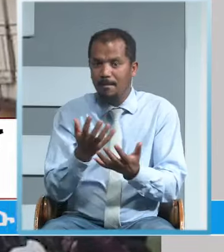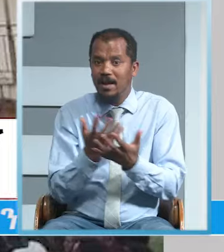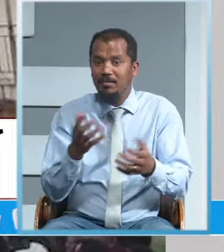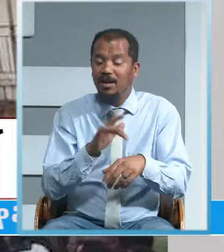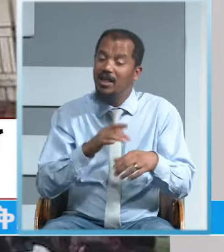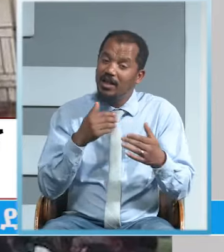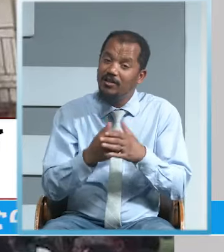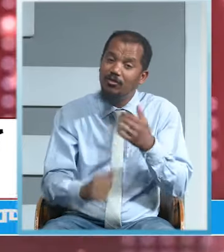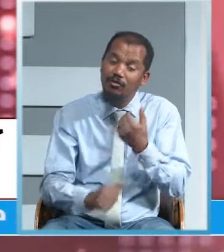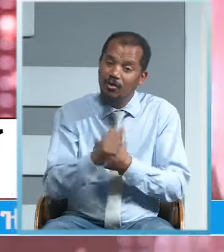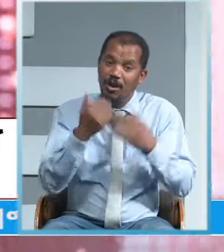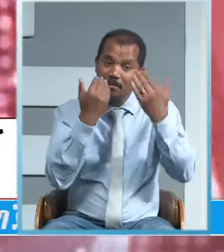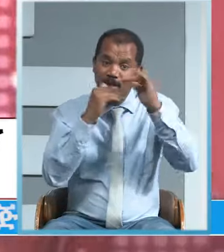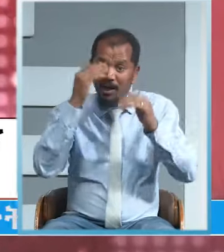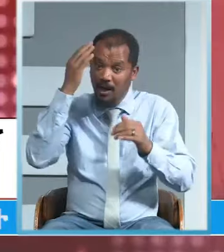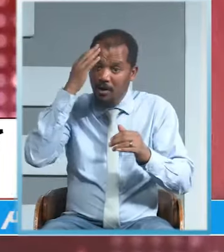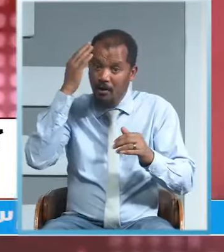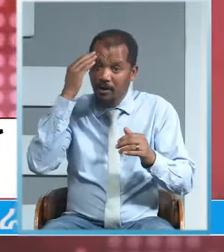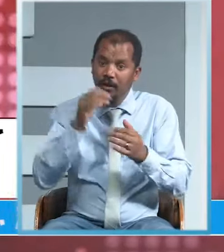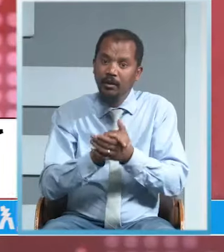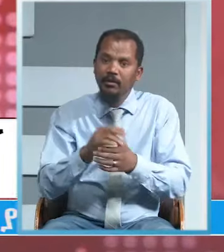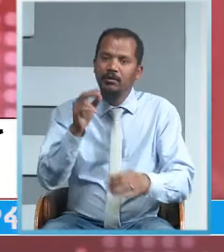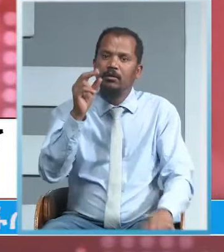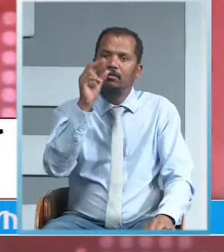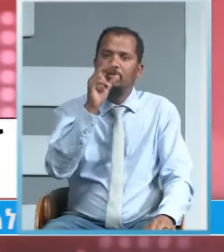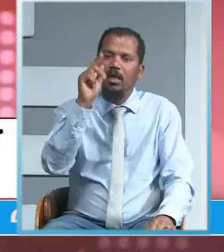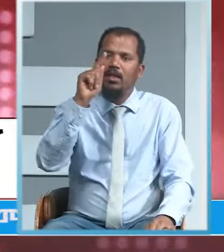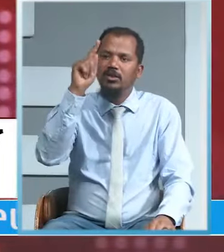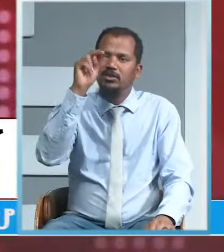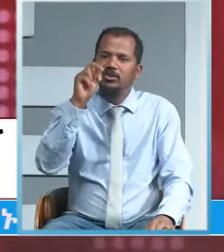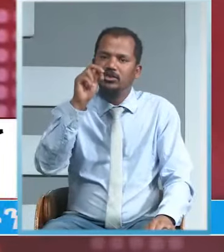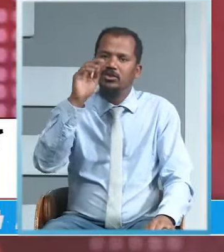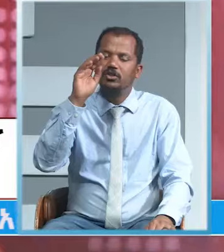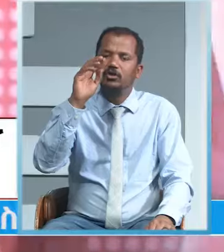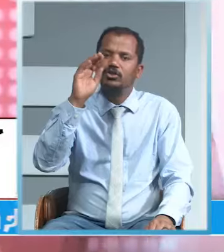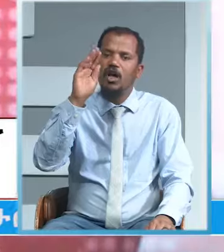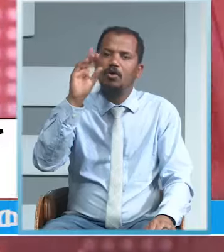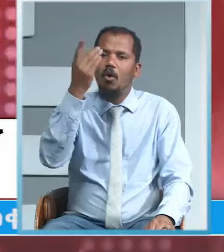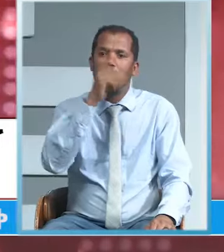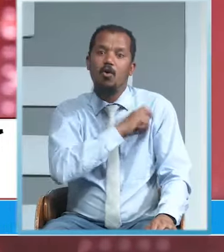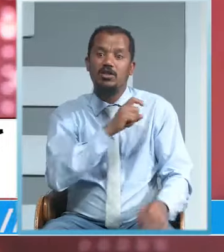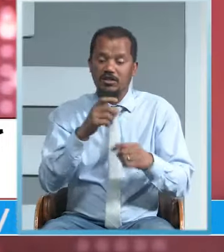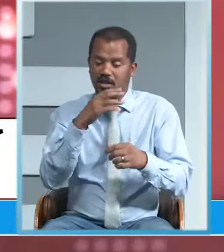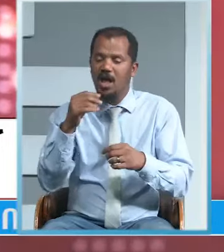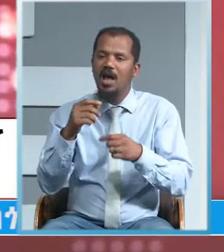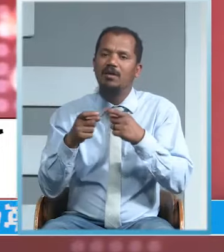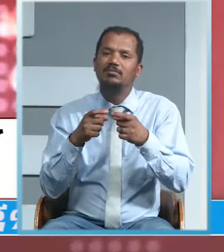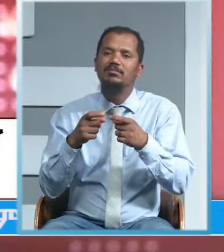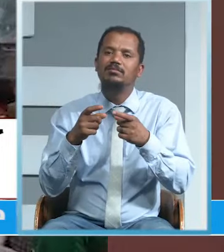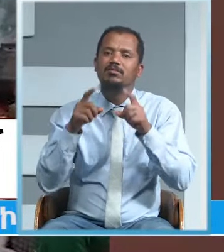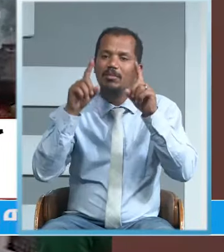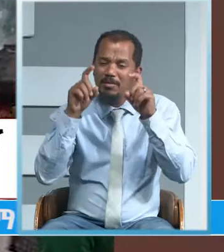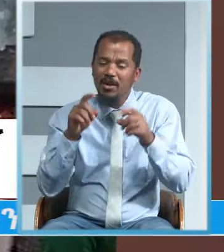የደረሰው ጉዳት መጠን ለማወቅ የቤንች ሸኮ ዞን ፖሊስ መምሪያና የከተማ አስተዳደሩ ፖሊስ መርማሪ